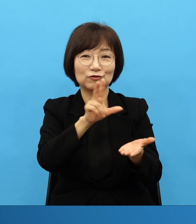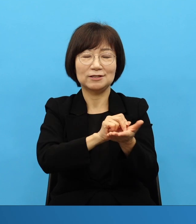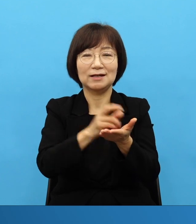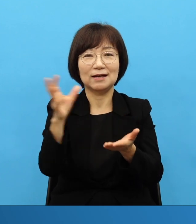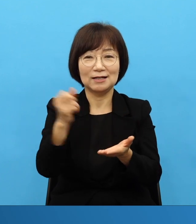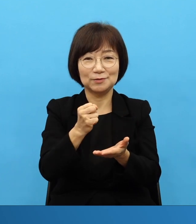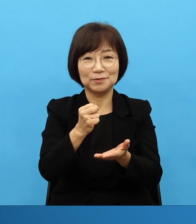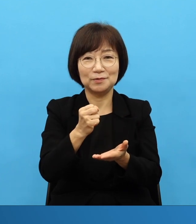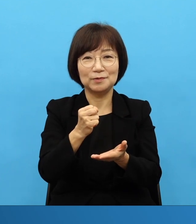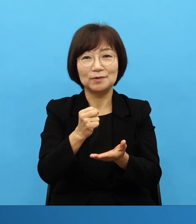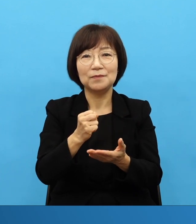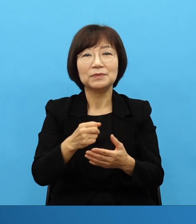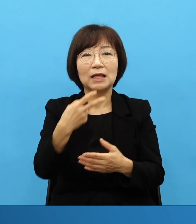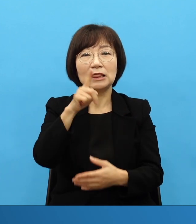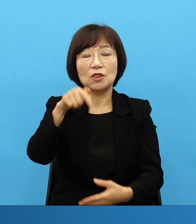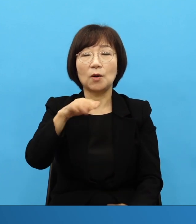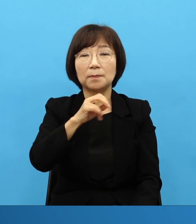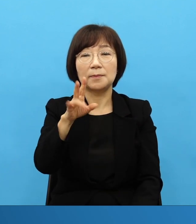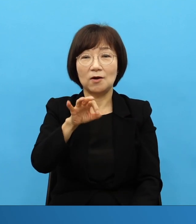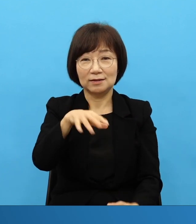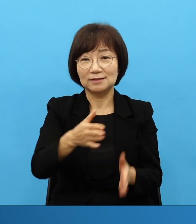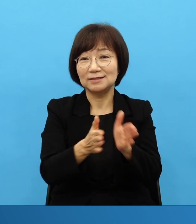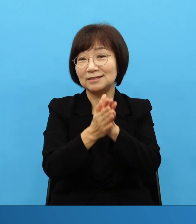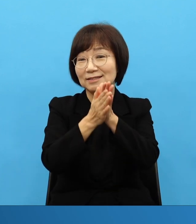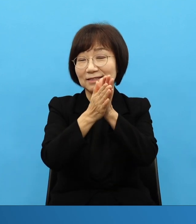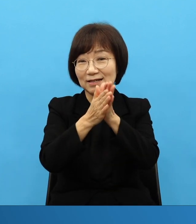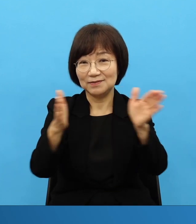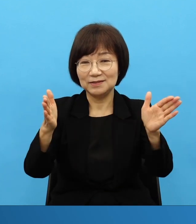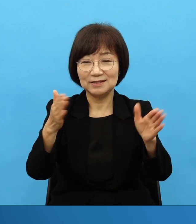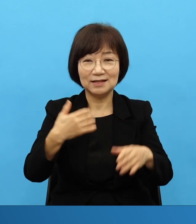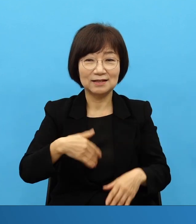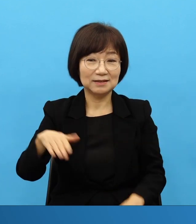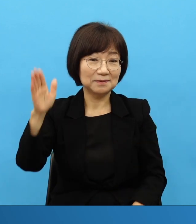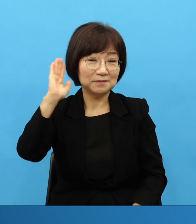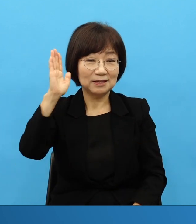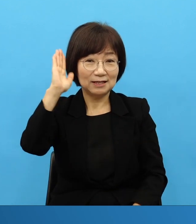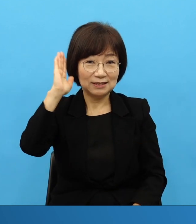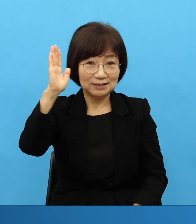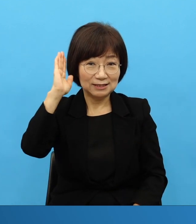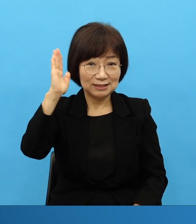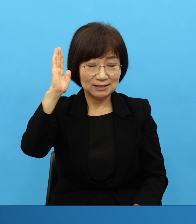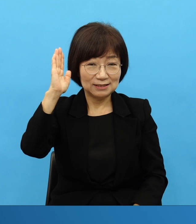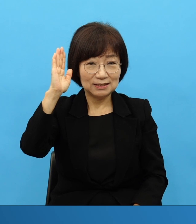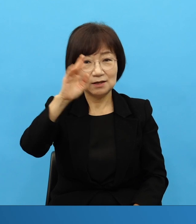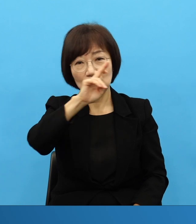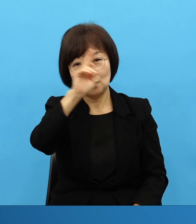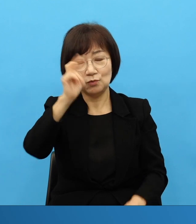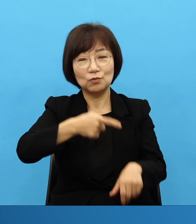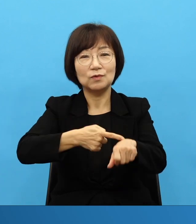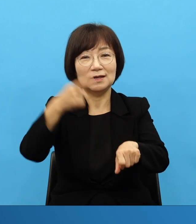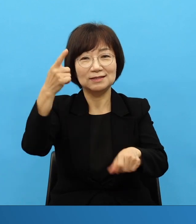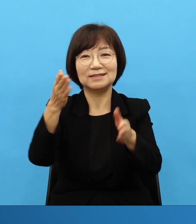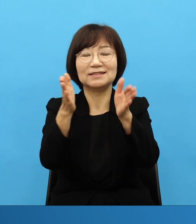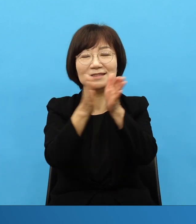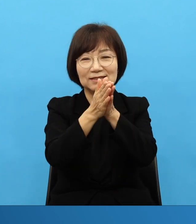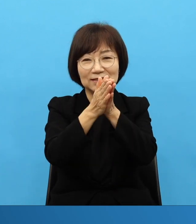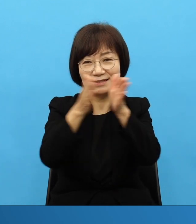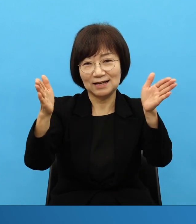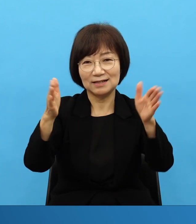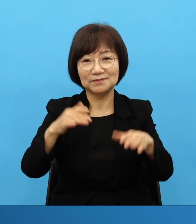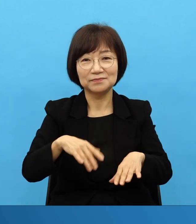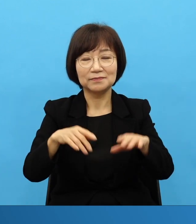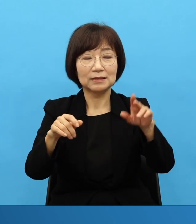열립니다. 류광수 목사가 한강의 메시지를 전하며 오후 1시에 시작합니다.